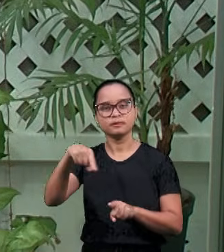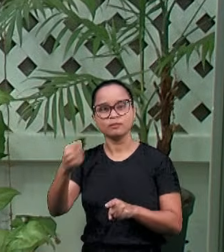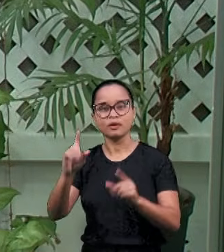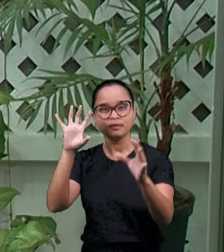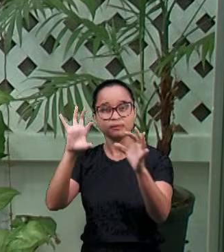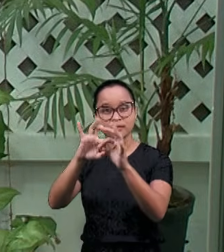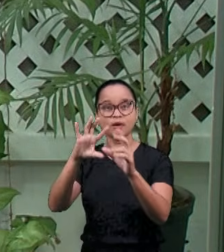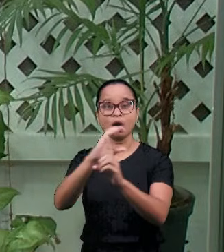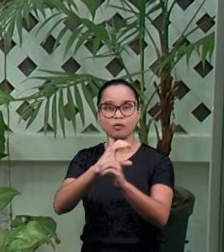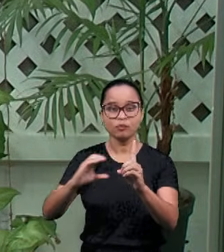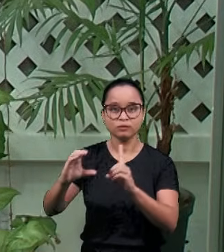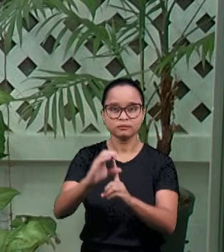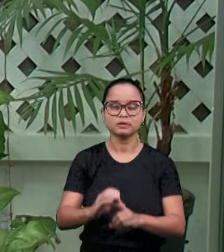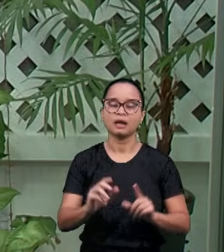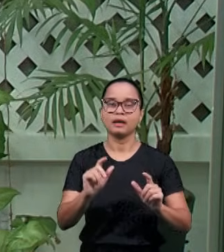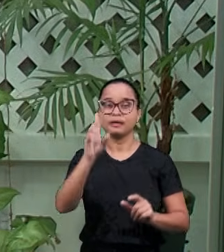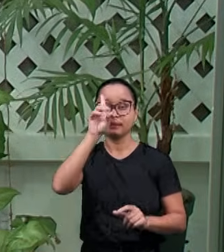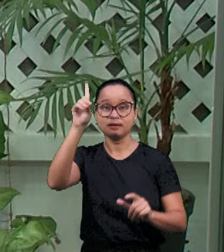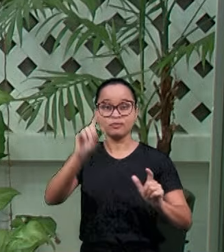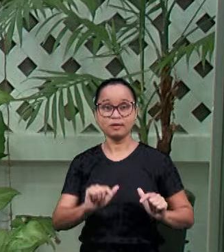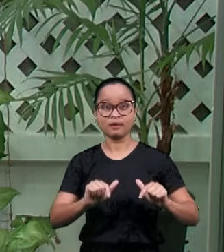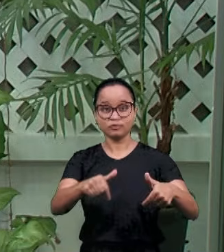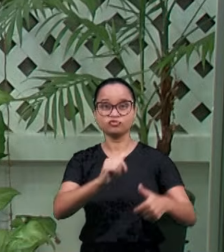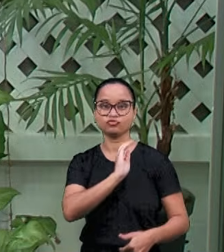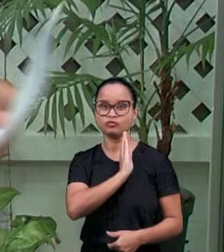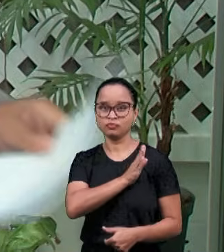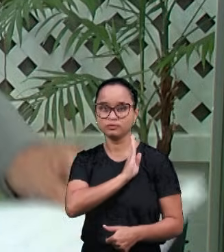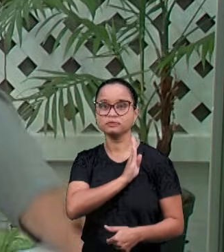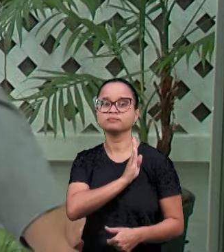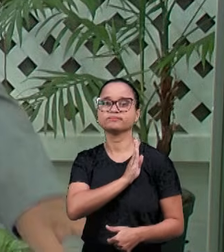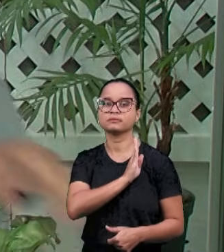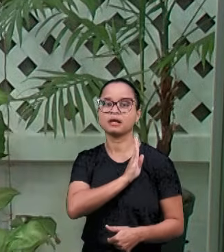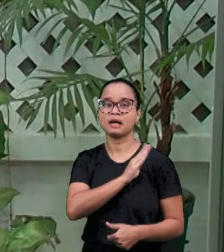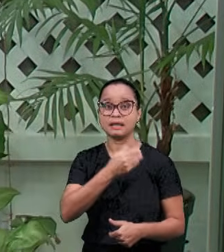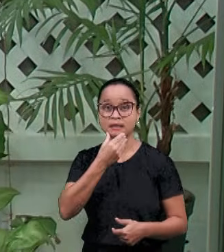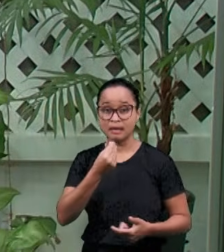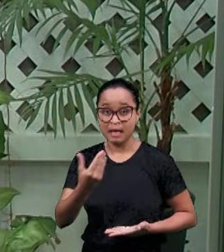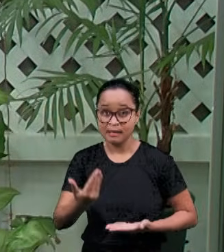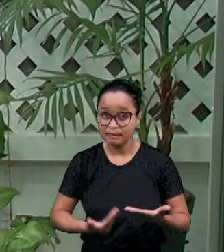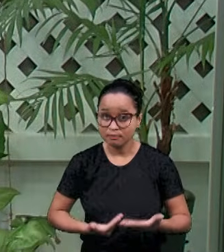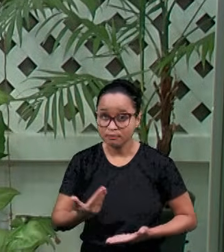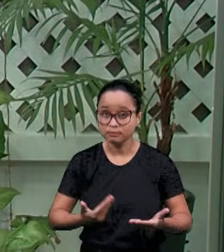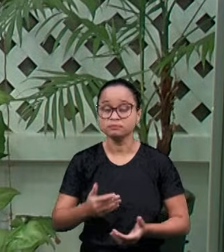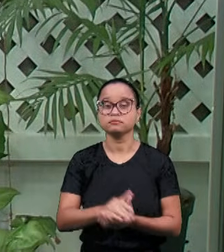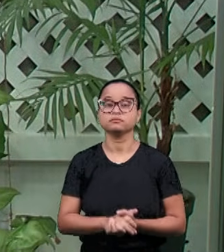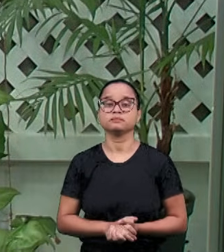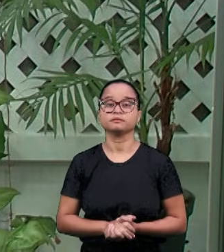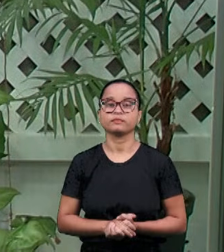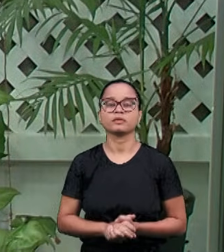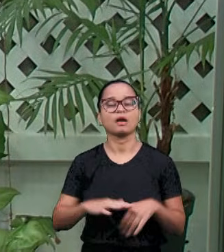il assiste au culte aussi. Et Dieu fait un ordre dans son cœur. Nous avons ici, mes frères,